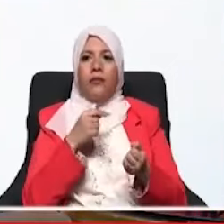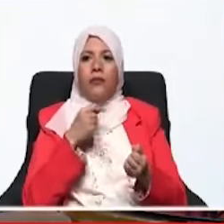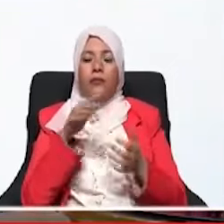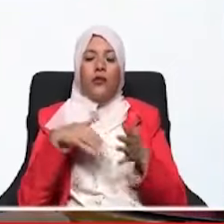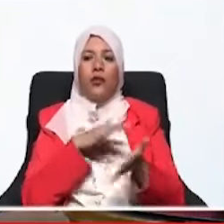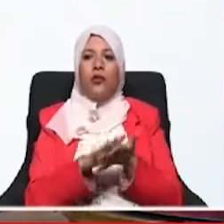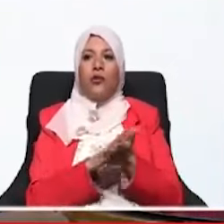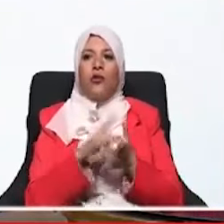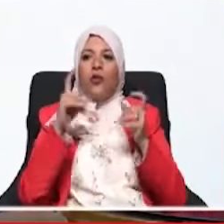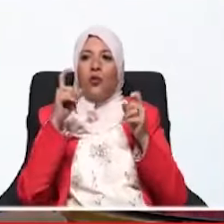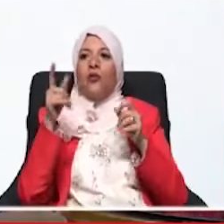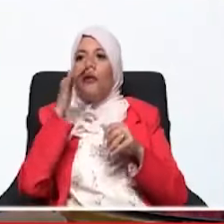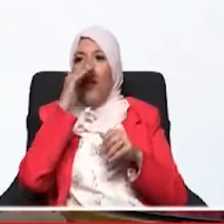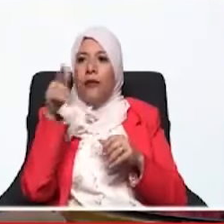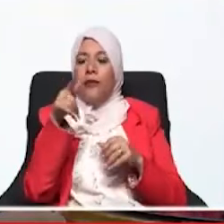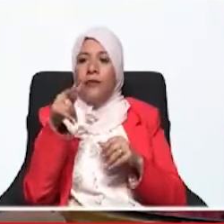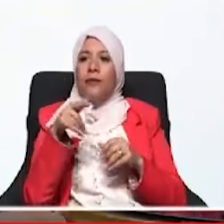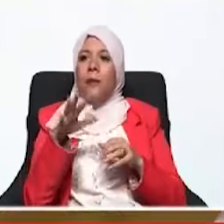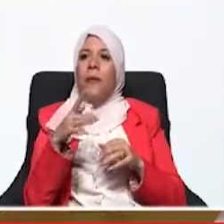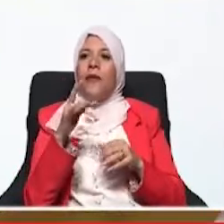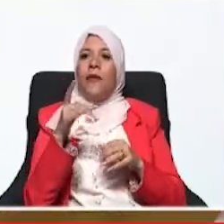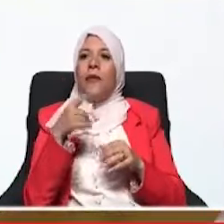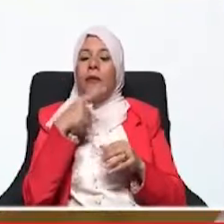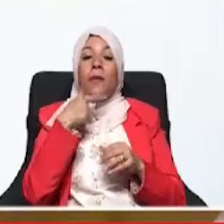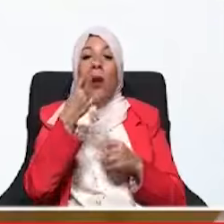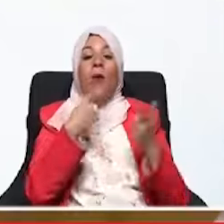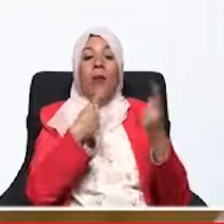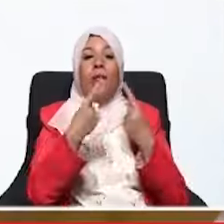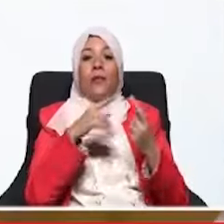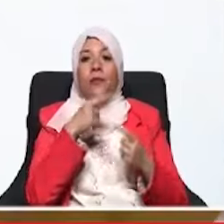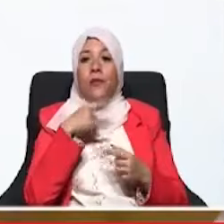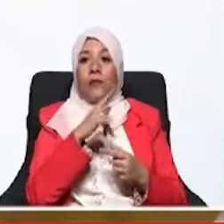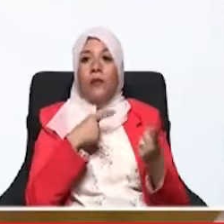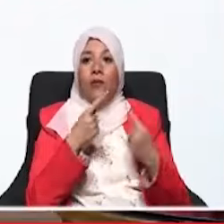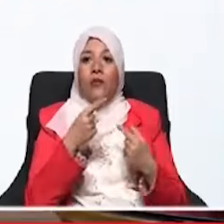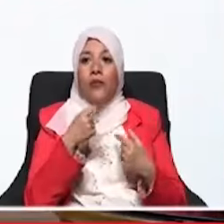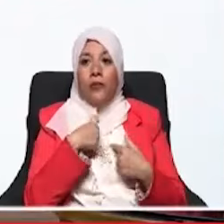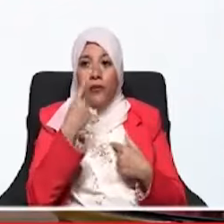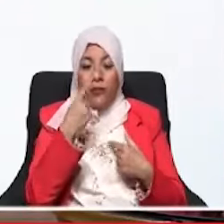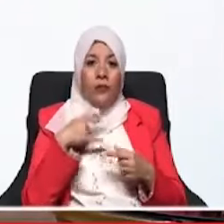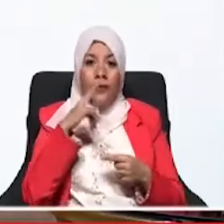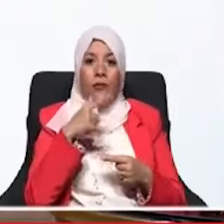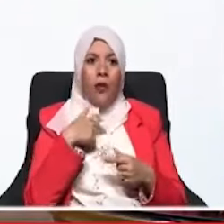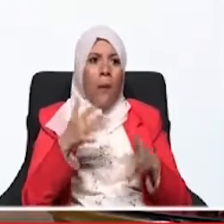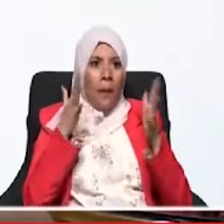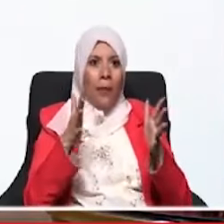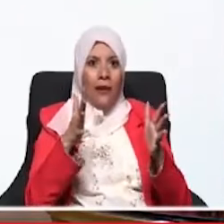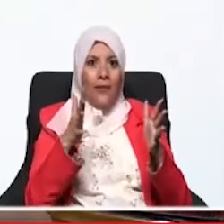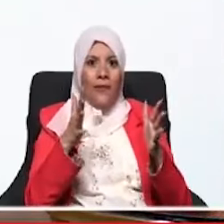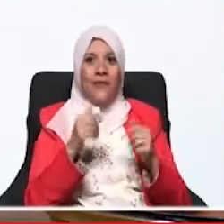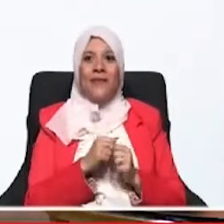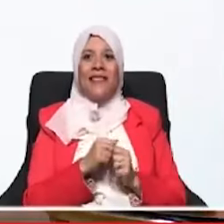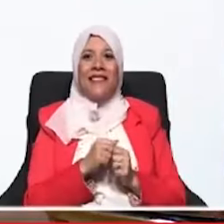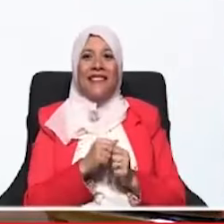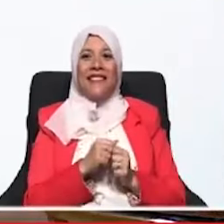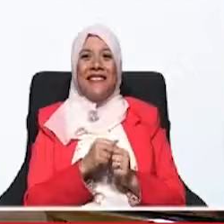ما بين صوره الفرح اه دي صوره فرح قول لي مين اللي اعترف فيكم والتاني الاول بالحب انت ولا هي ا انا اللي اعترفت لها وانا بزعق لها